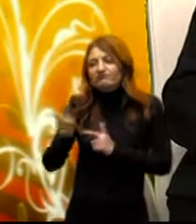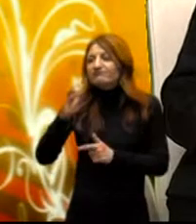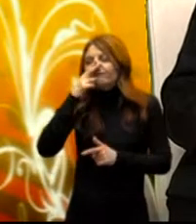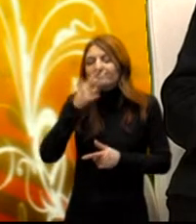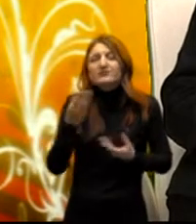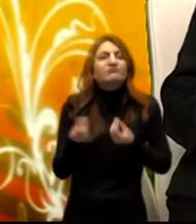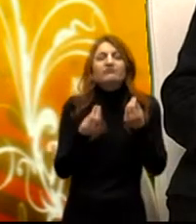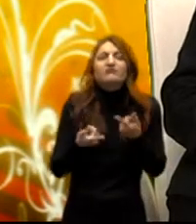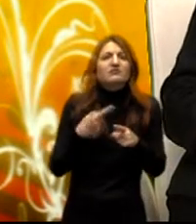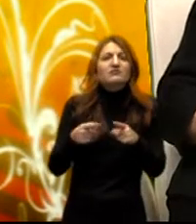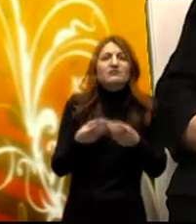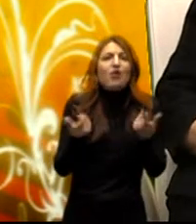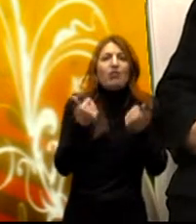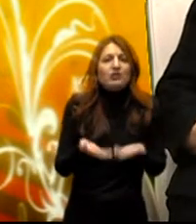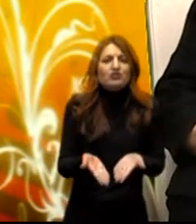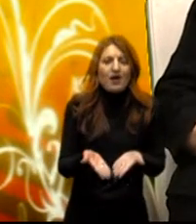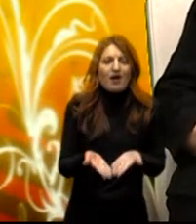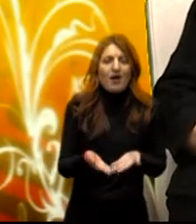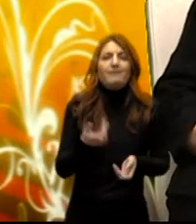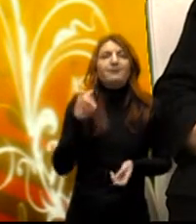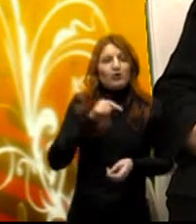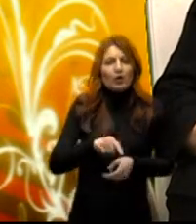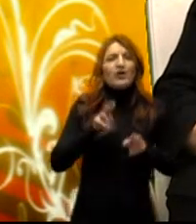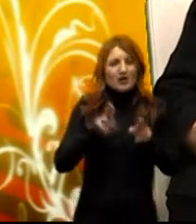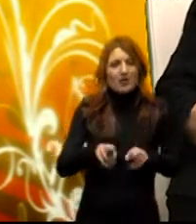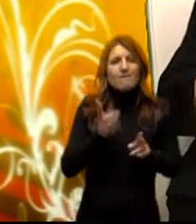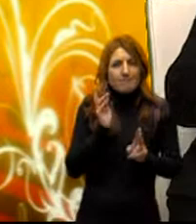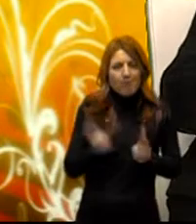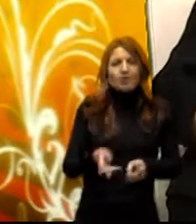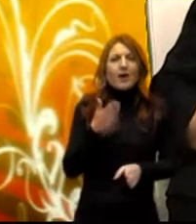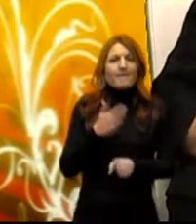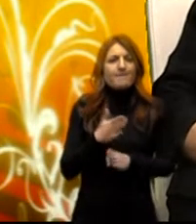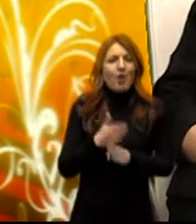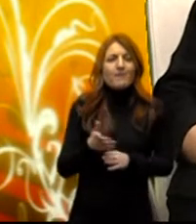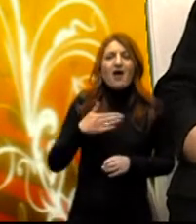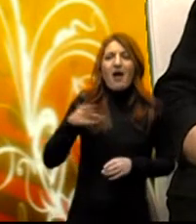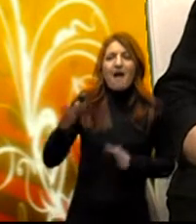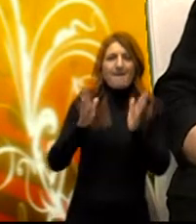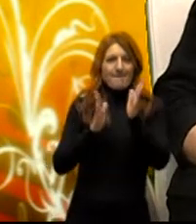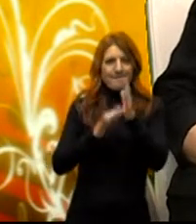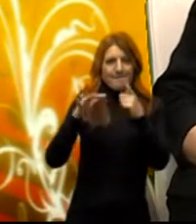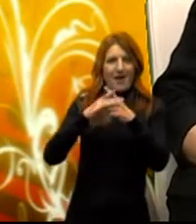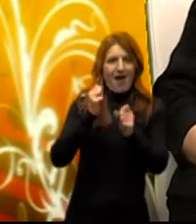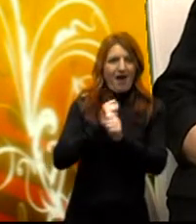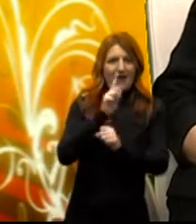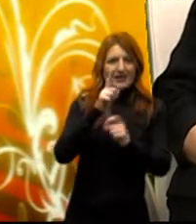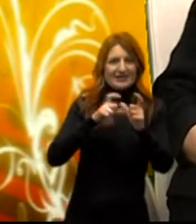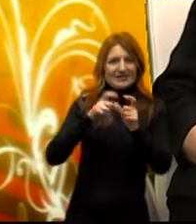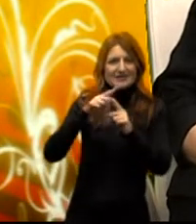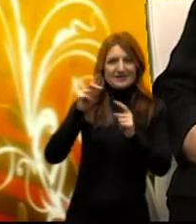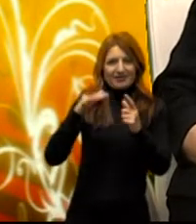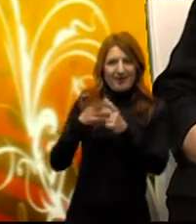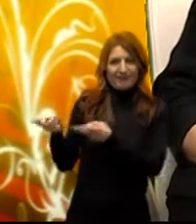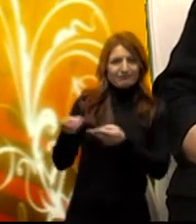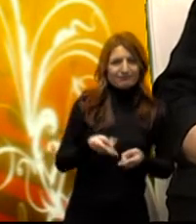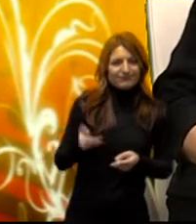da se vidi o čemu se radi i tu definitivno ima pomoći. Tu će nam naša magistra Vlašić sigurno puno o tome moći